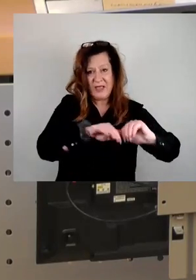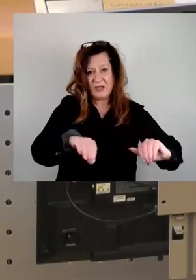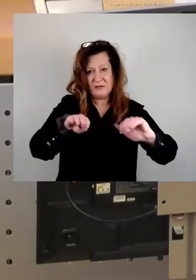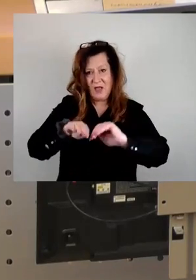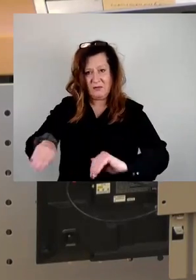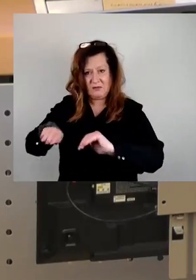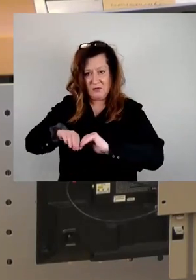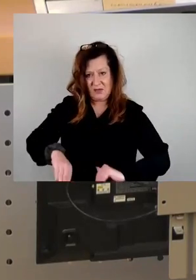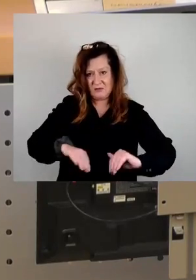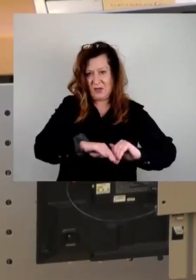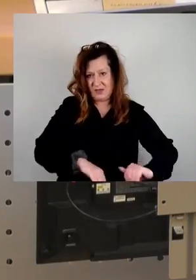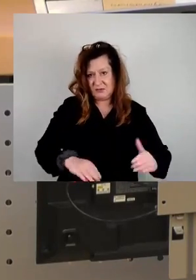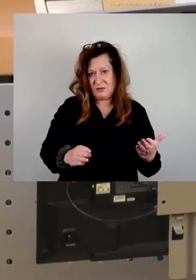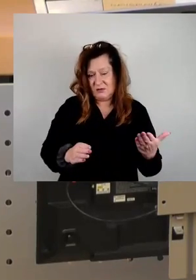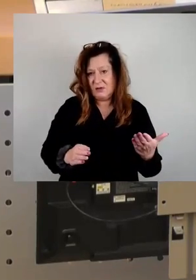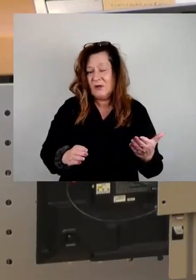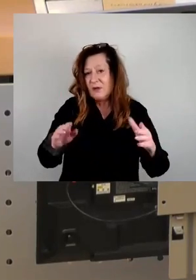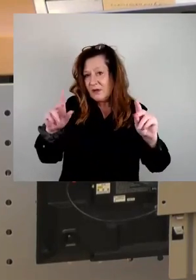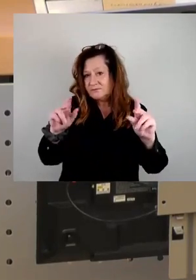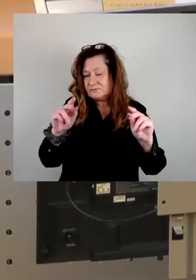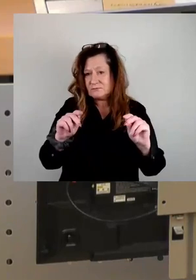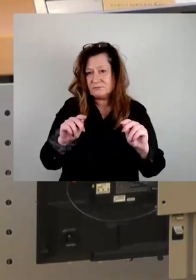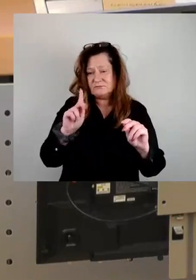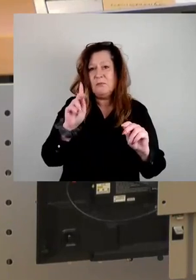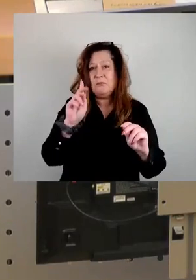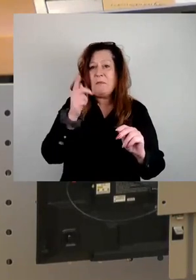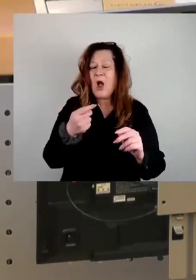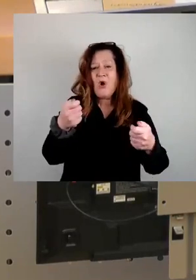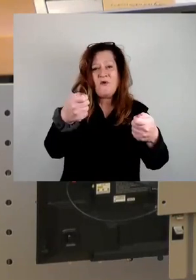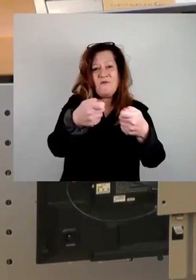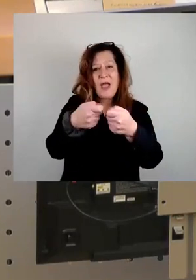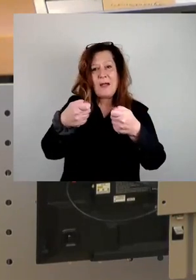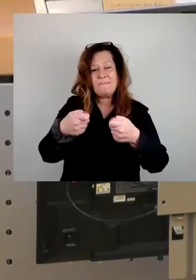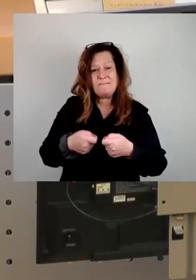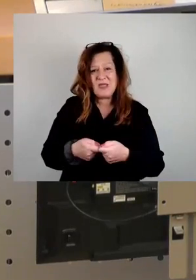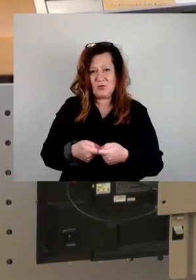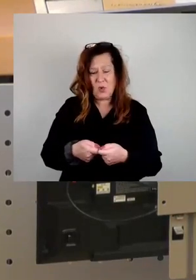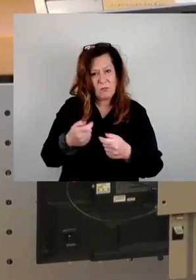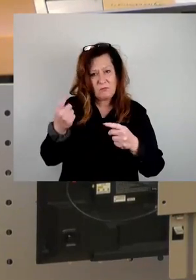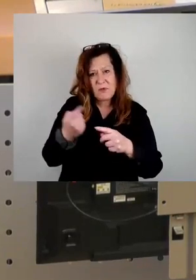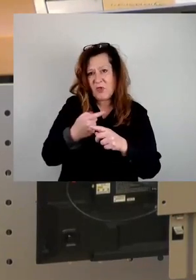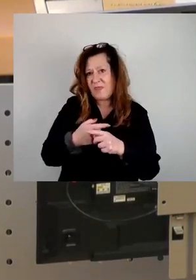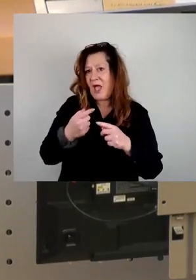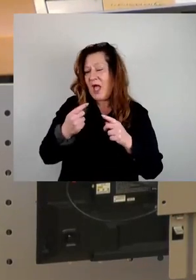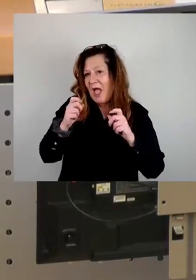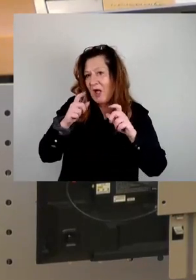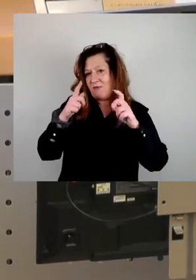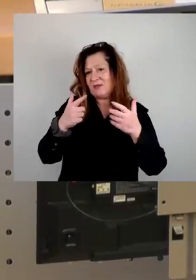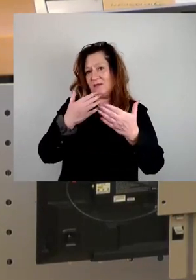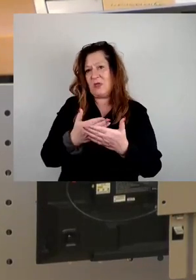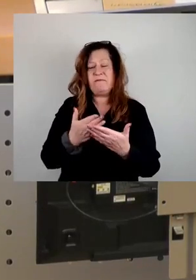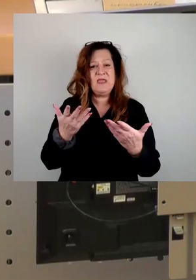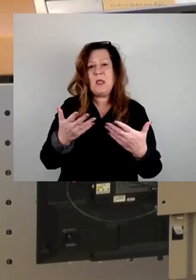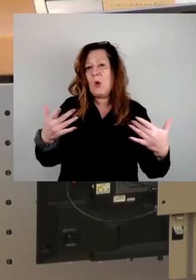zerfasert. Also muss man natürlich den verbindenden Elementen besondere Aufmerksamkeit schenken. Und die sollen ja in Form von Grünzügen oder auch